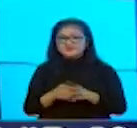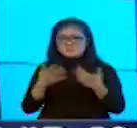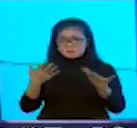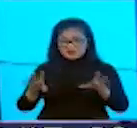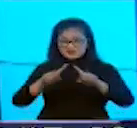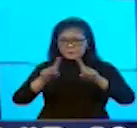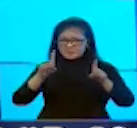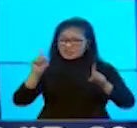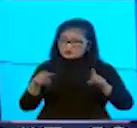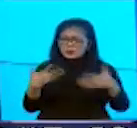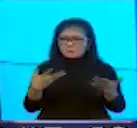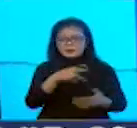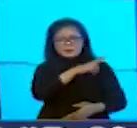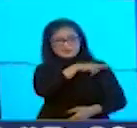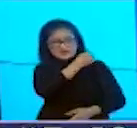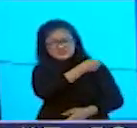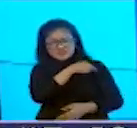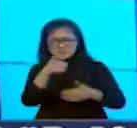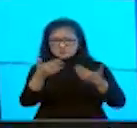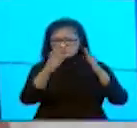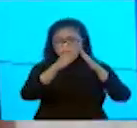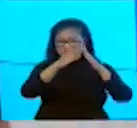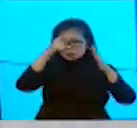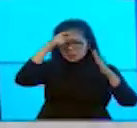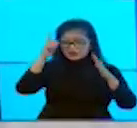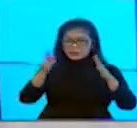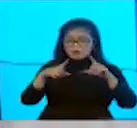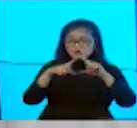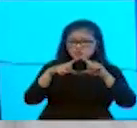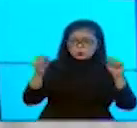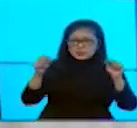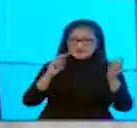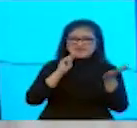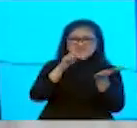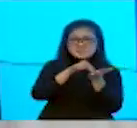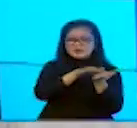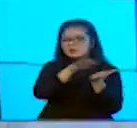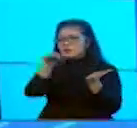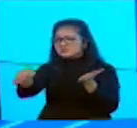rujukan dari puskesmas atau rumah sakit sebelumnya. Tim Liputan iNews melaporkan.